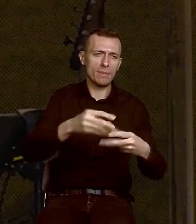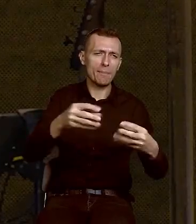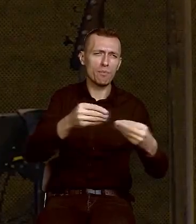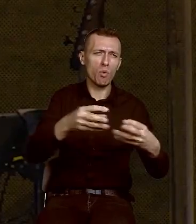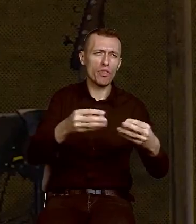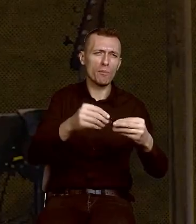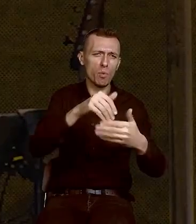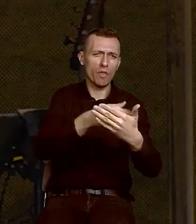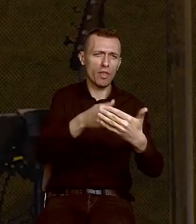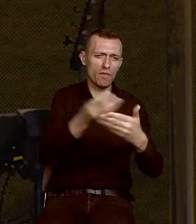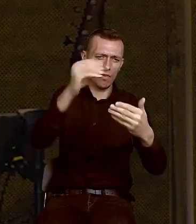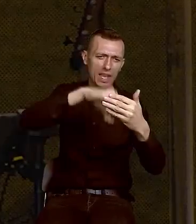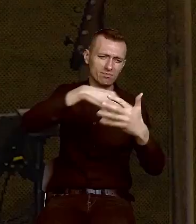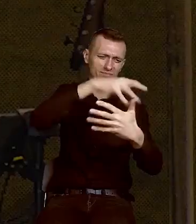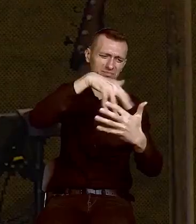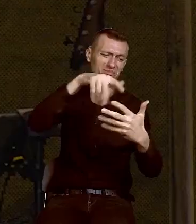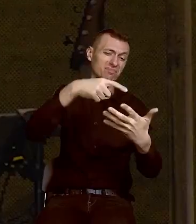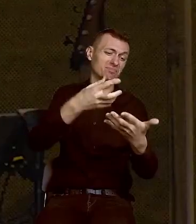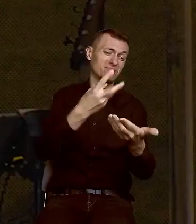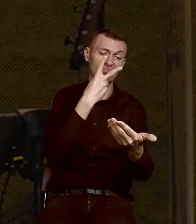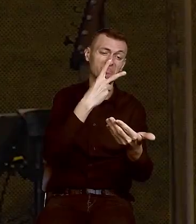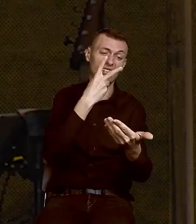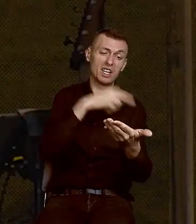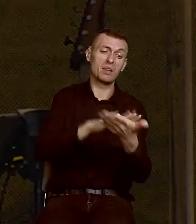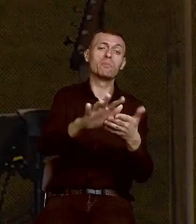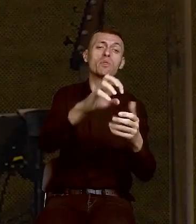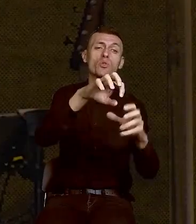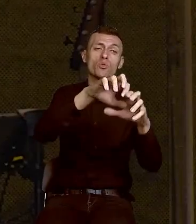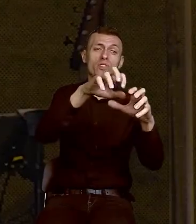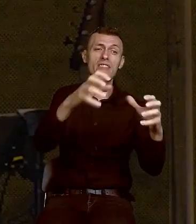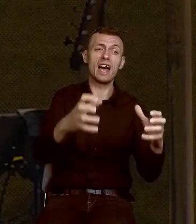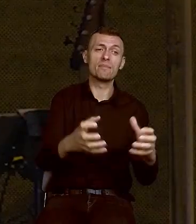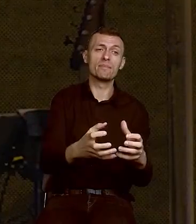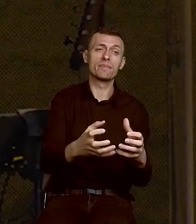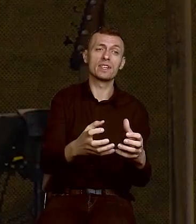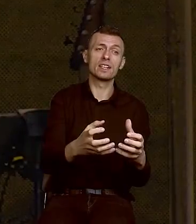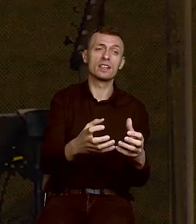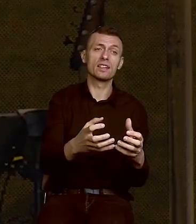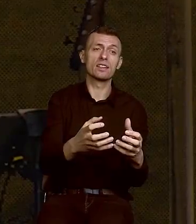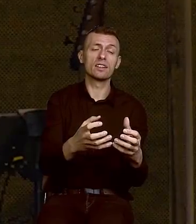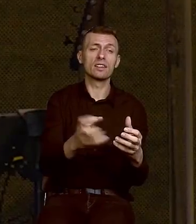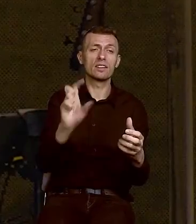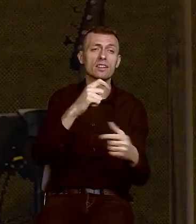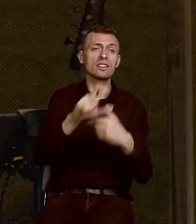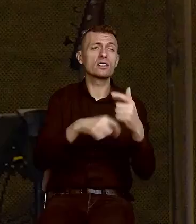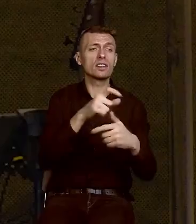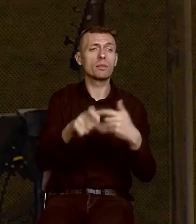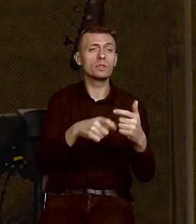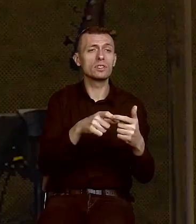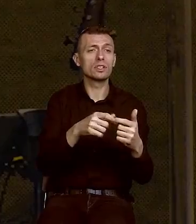jest najszybszy sposób, żeby to zrobić? Trzeba wziąć wąż ogrodowy, podłączyć go do źródła czystej